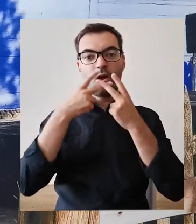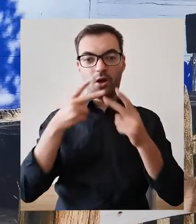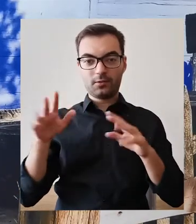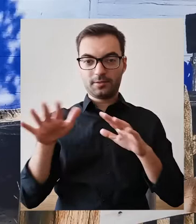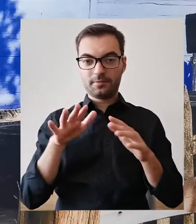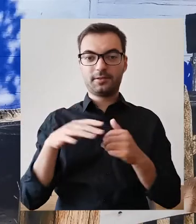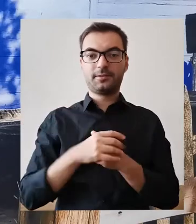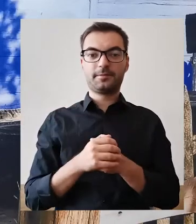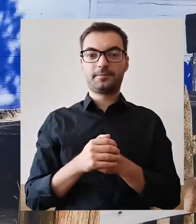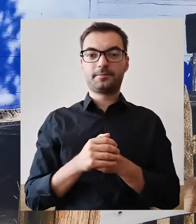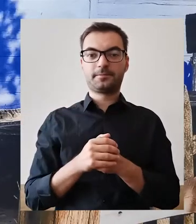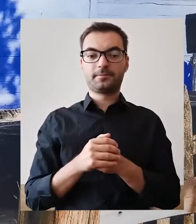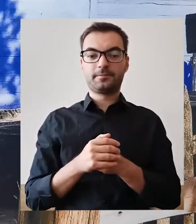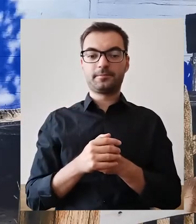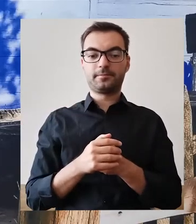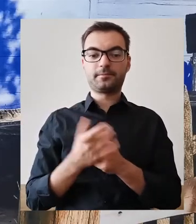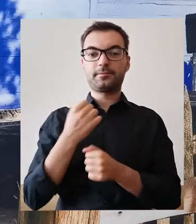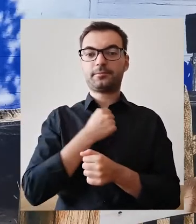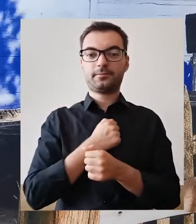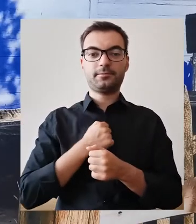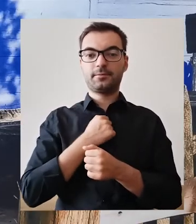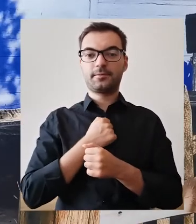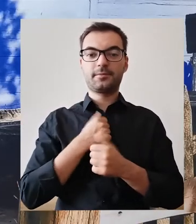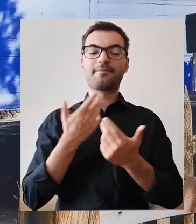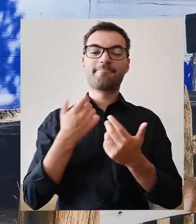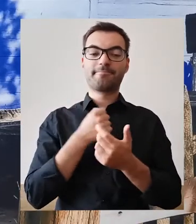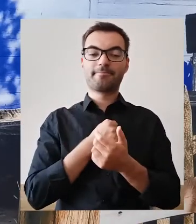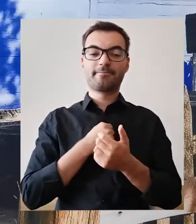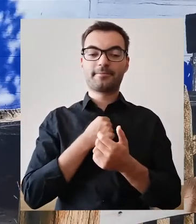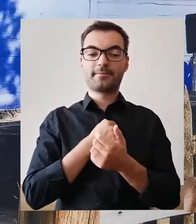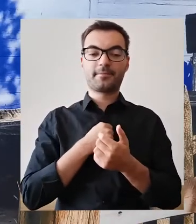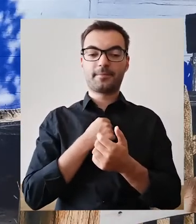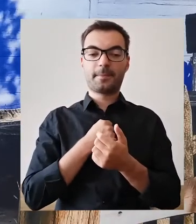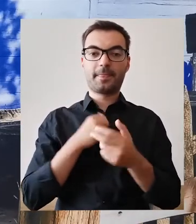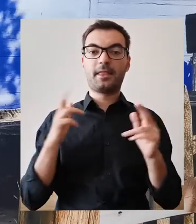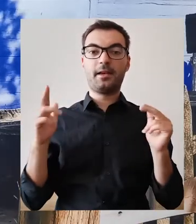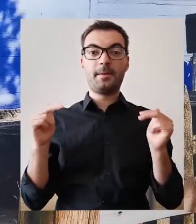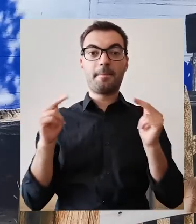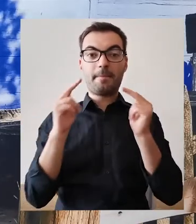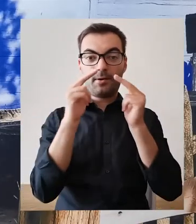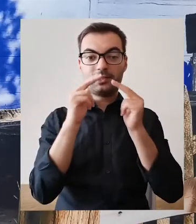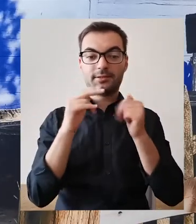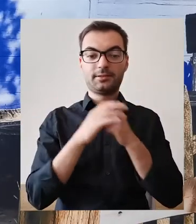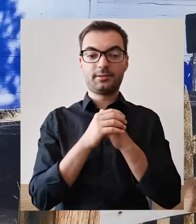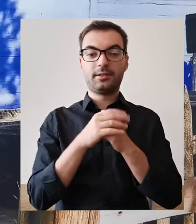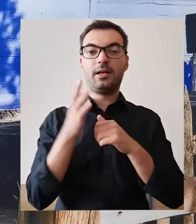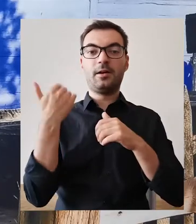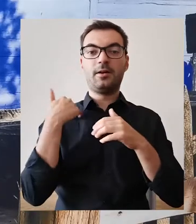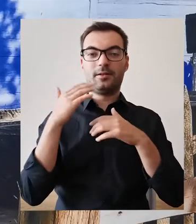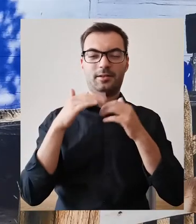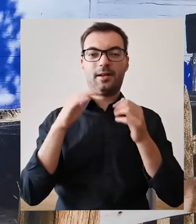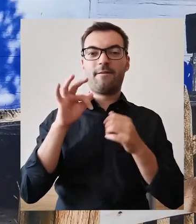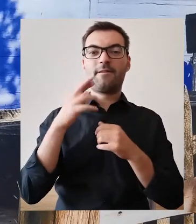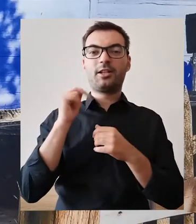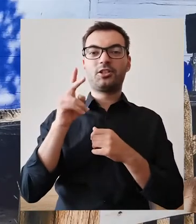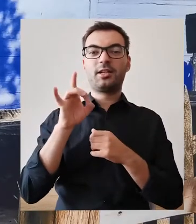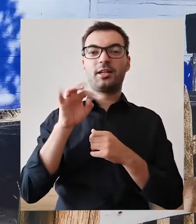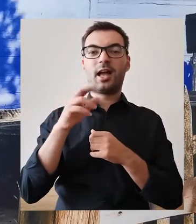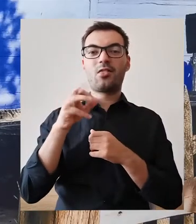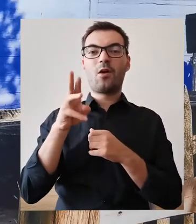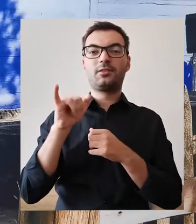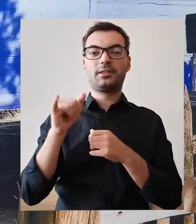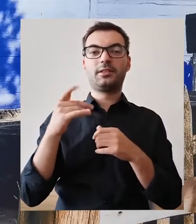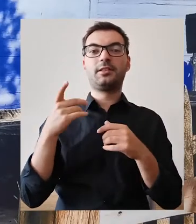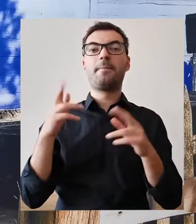odwiedzić niestety niestety pałac jak wspomniałam zbudowany przez franciszka grabowskiego